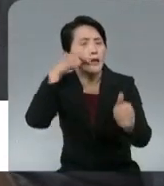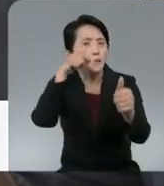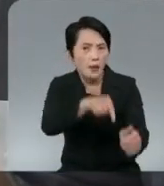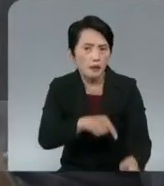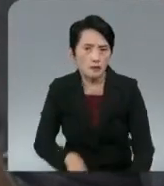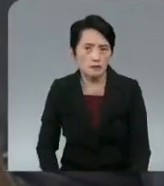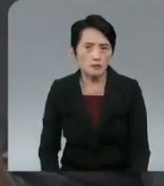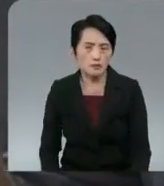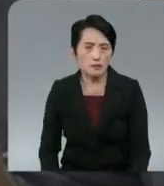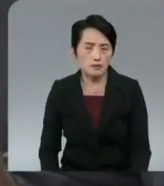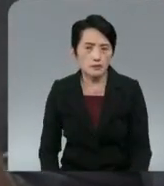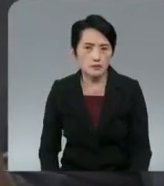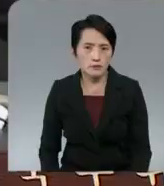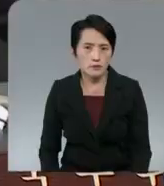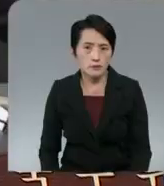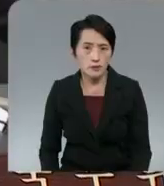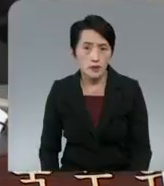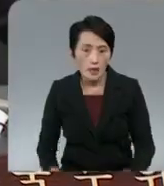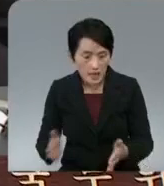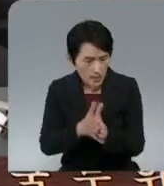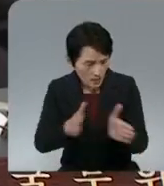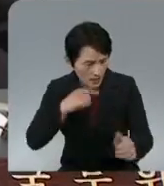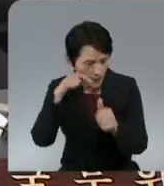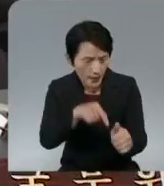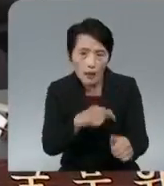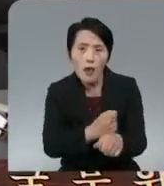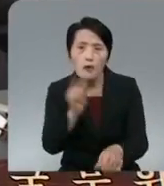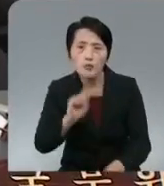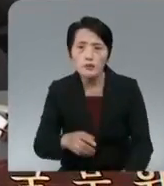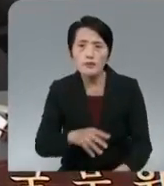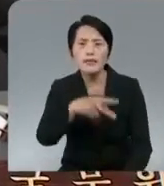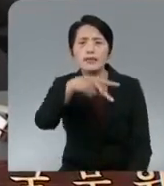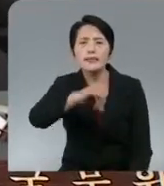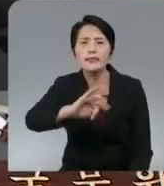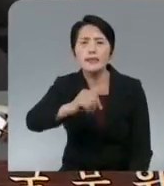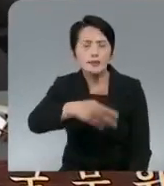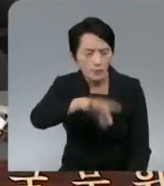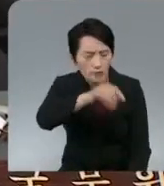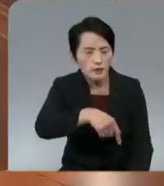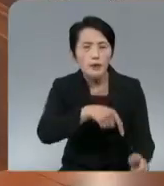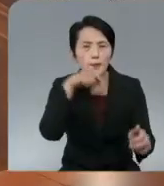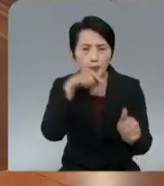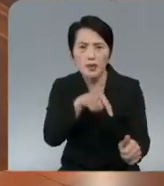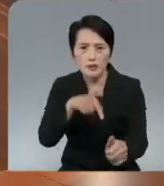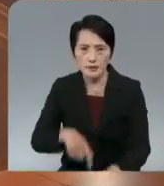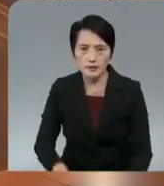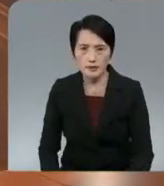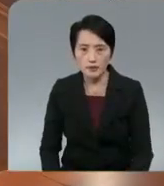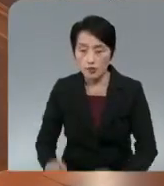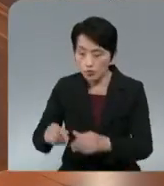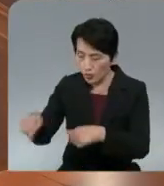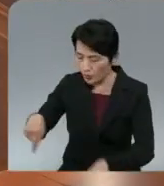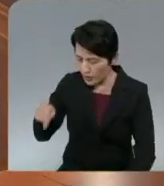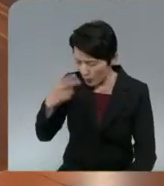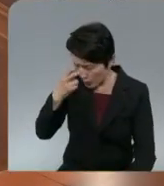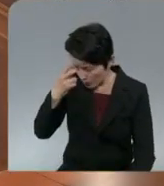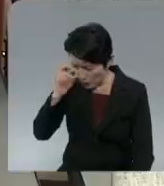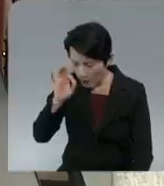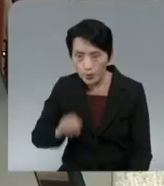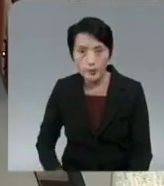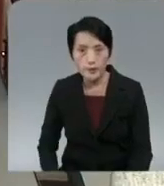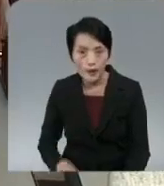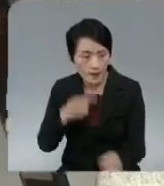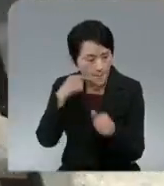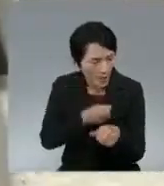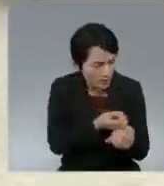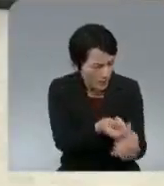une telle mesure face aux interruptions des travaux de construction et dans les chaînes de production de tout le pays, et